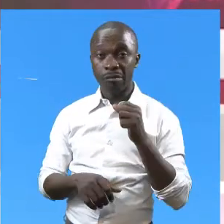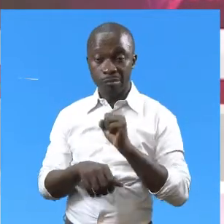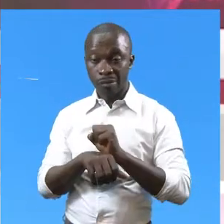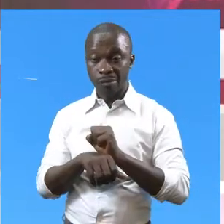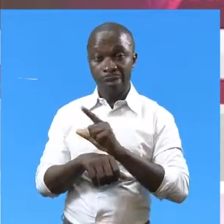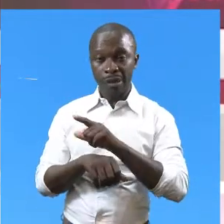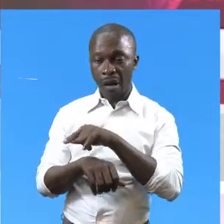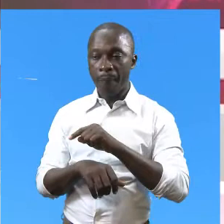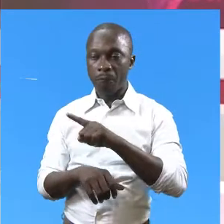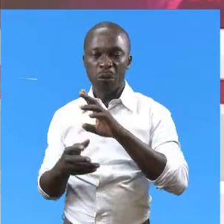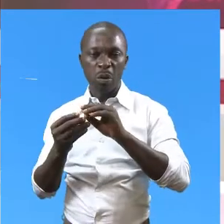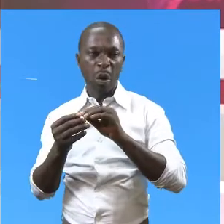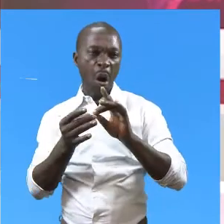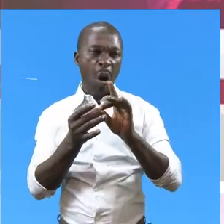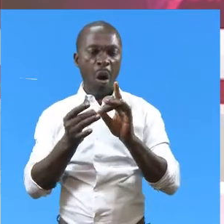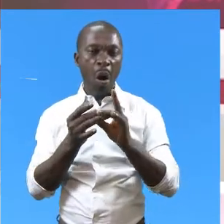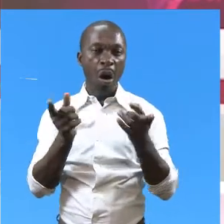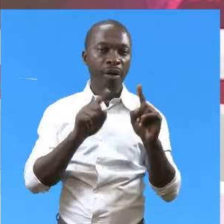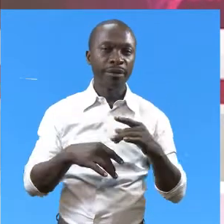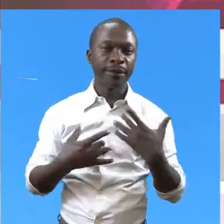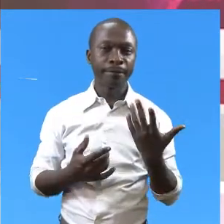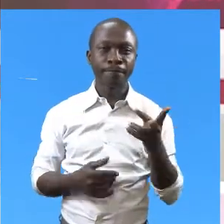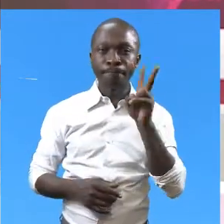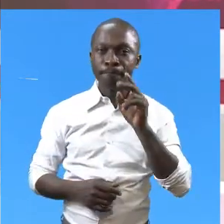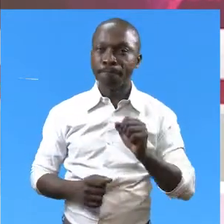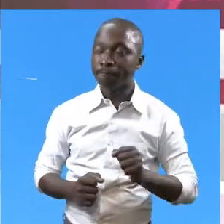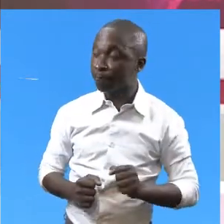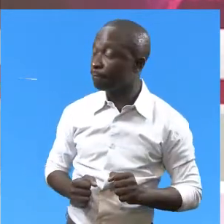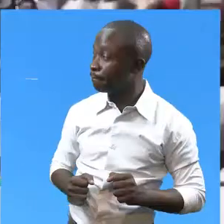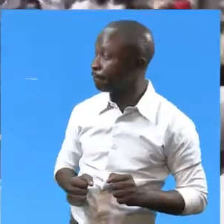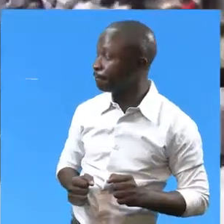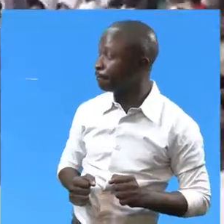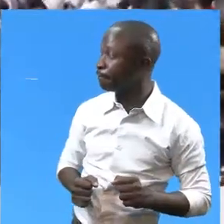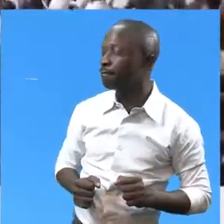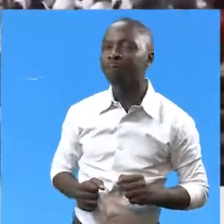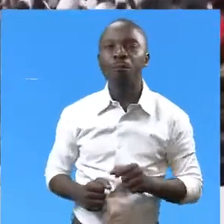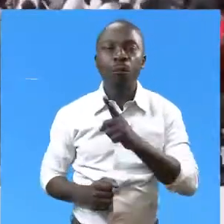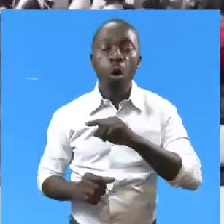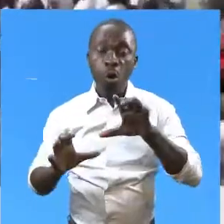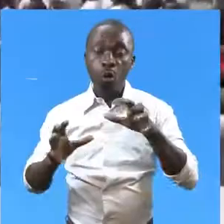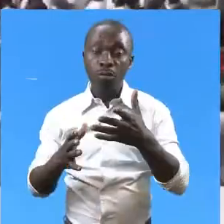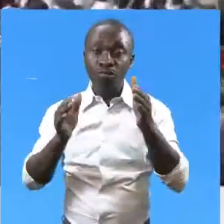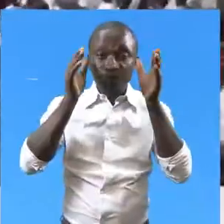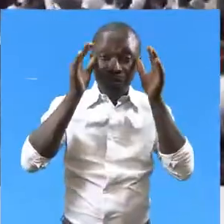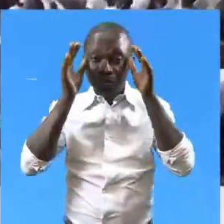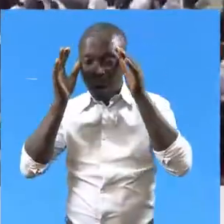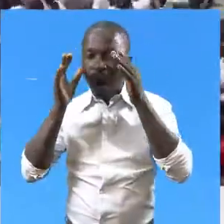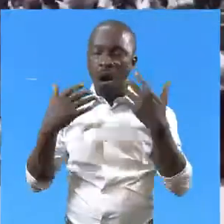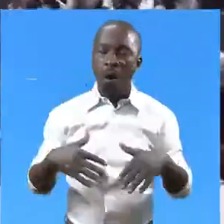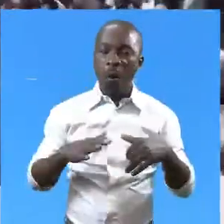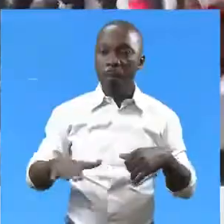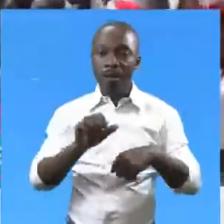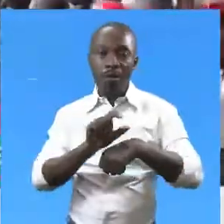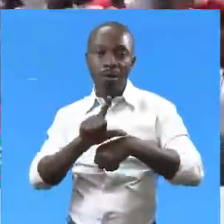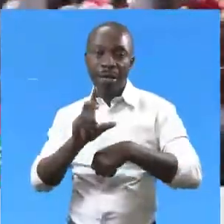samedi dernier pour condamner ses propos. Lestine Fumba, reportage. Milliers de fidèles musulmans ont défilé dans les